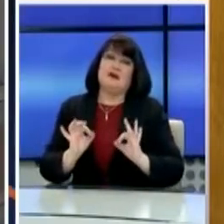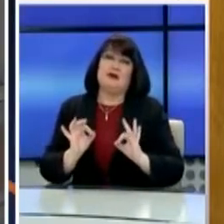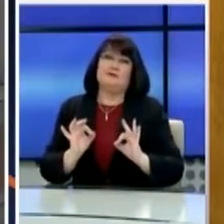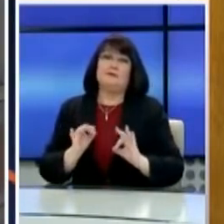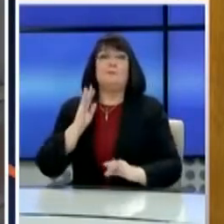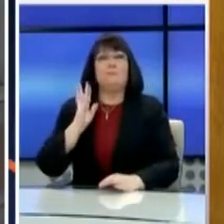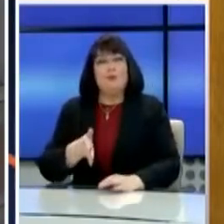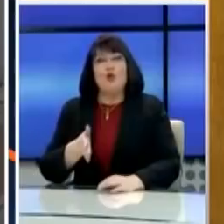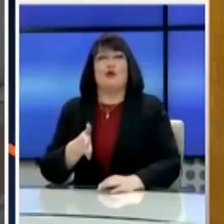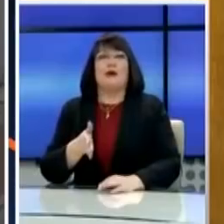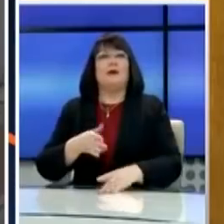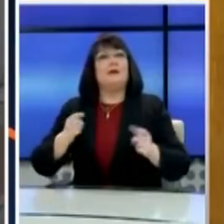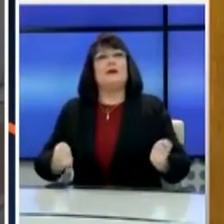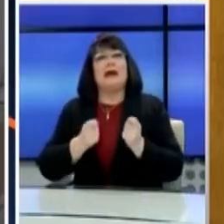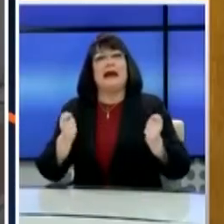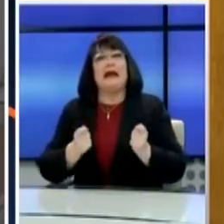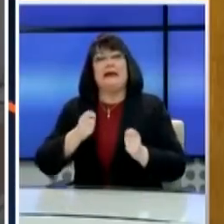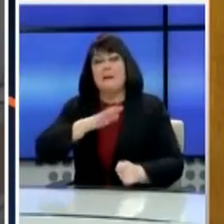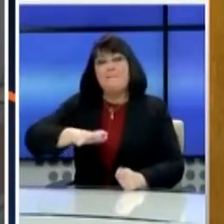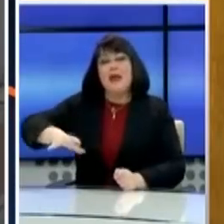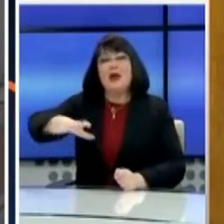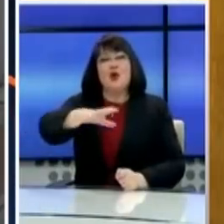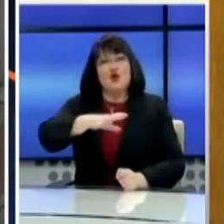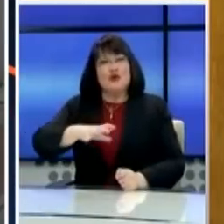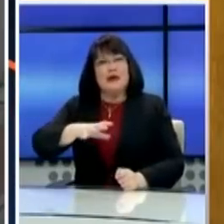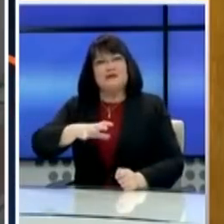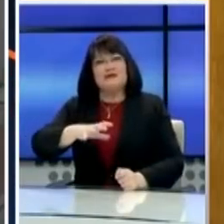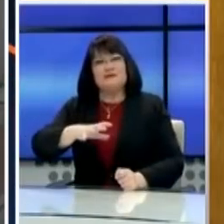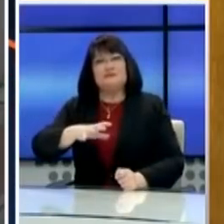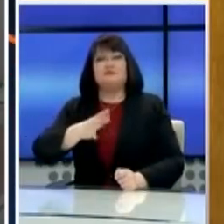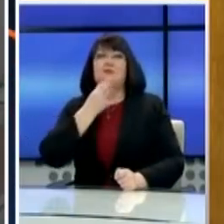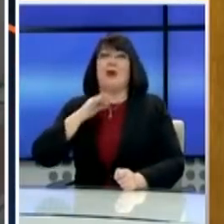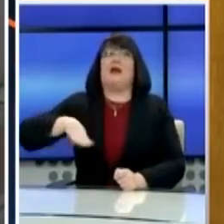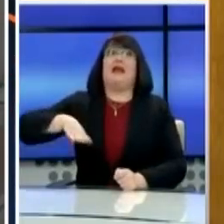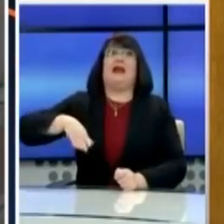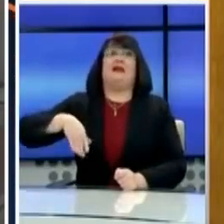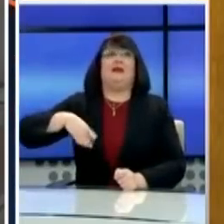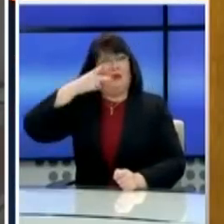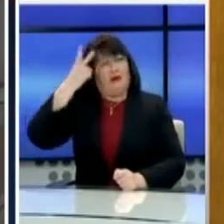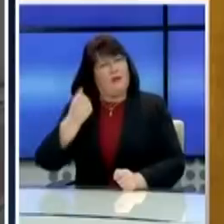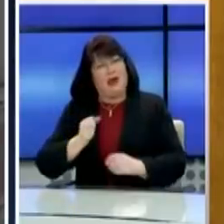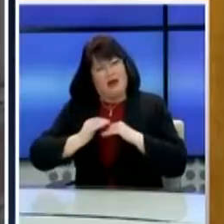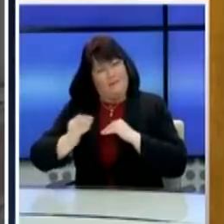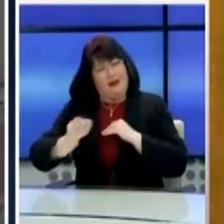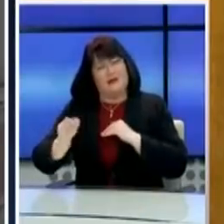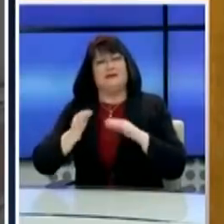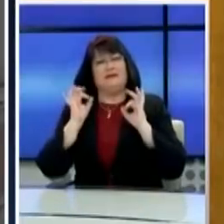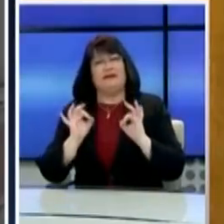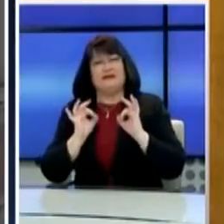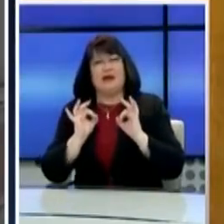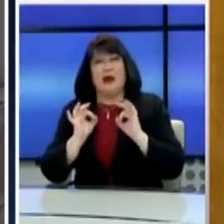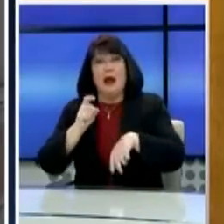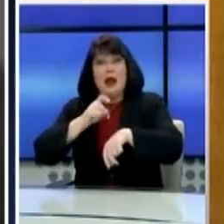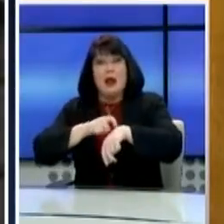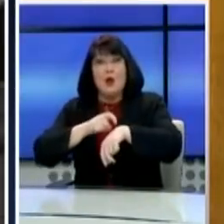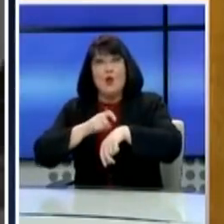με λεονταρισμούς να στερήσουν από την πατρίδα μας ό,τι προβλέπεται από τους διεθνούς κανόνες. Και μάλιστα